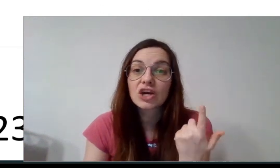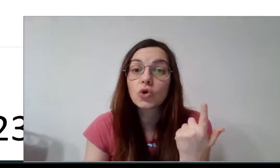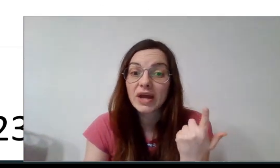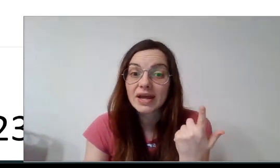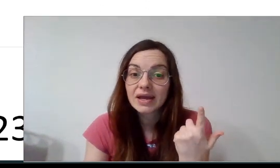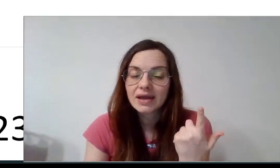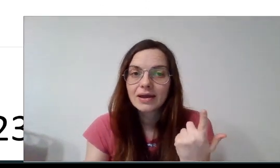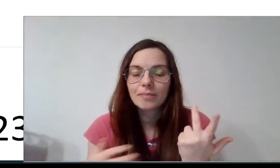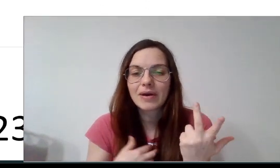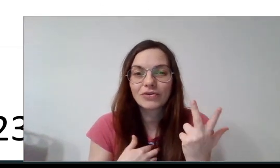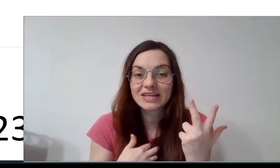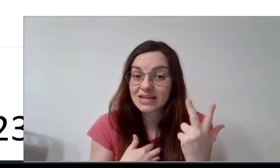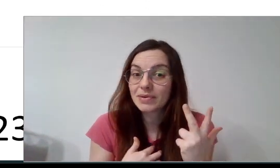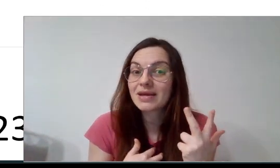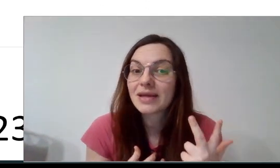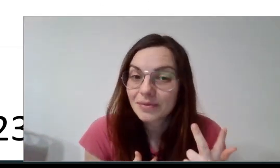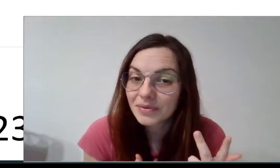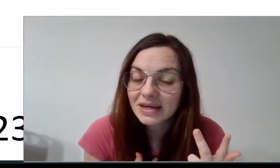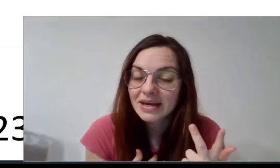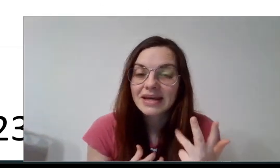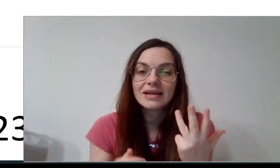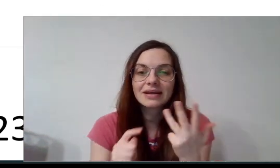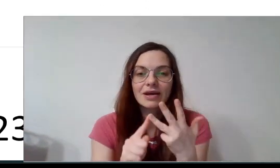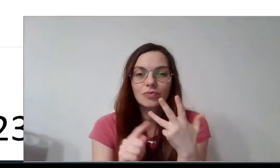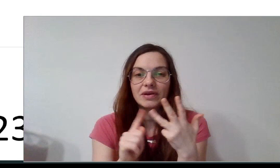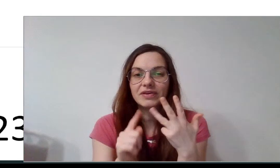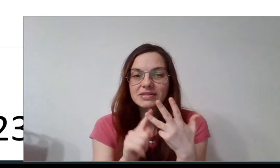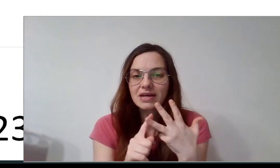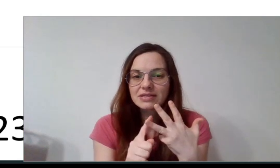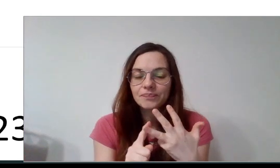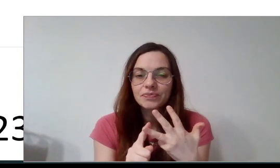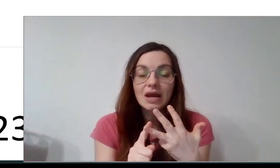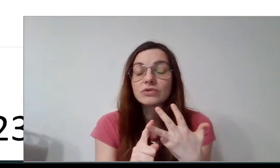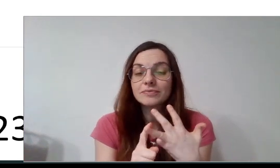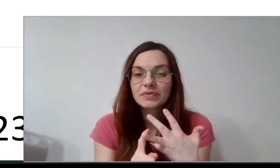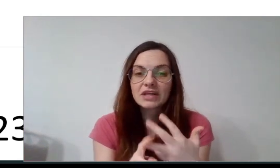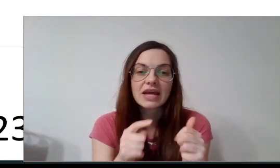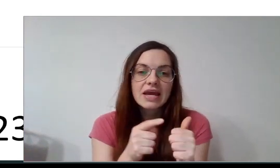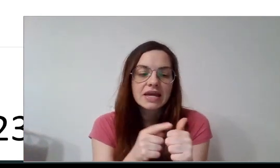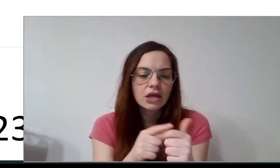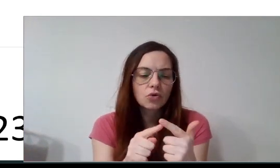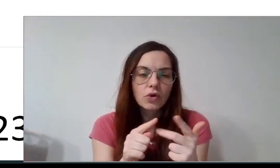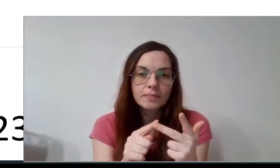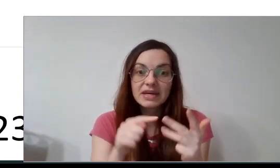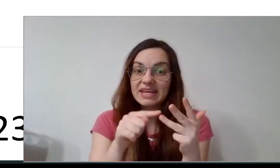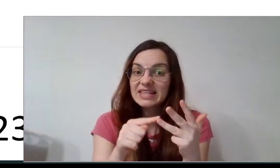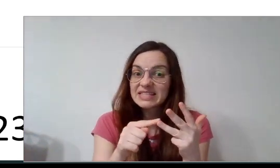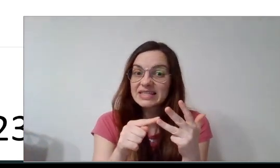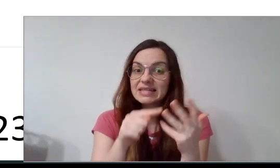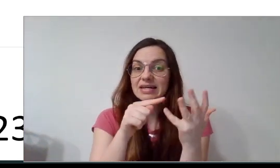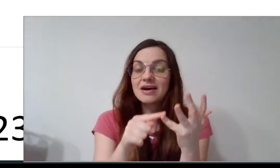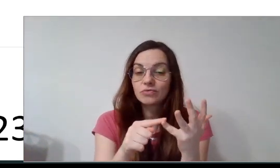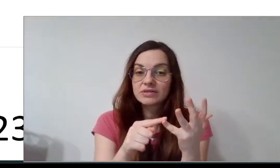ich, ruhe. Pa onda sebe, mich, i na kraju prefiks as, aus. Dakle, ich, ruhe, mich,